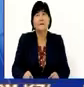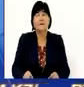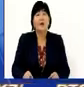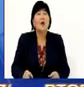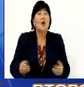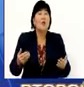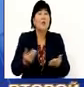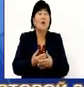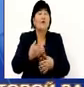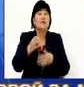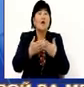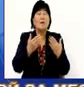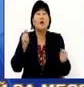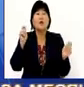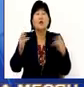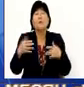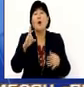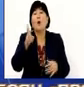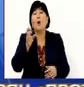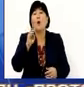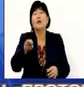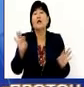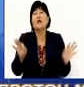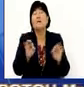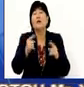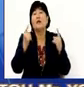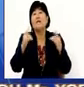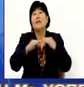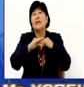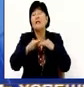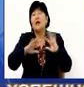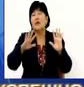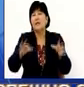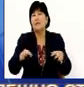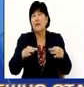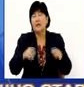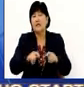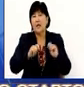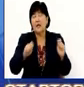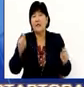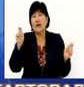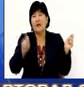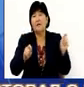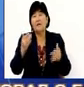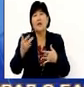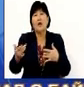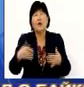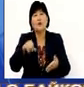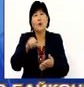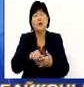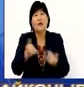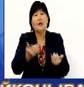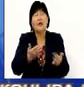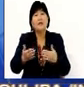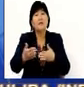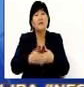новости международного фестиваля korg крытые мелодии великой степи событиям торжественного открытия фестиваля стал концерт с участием гостей